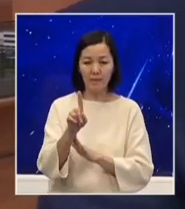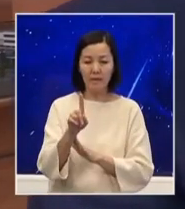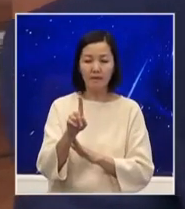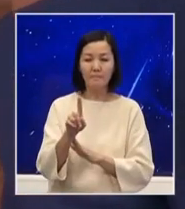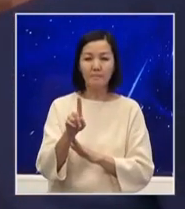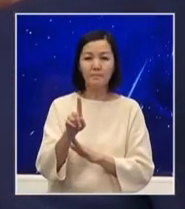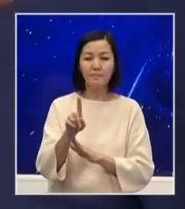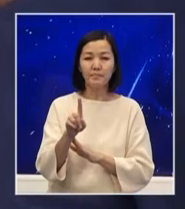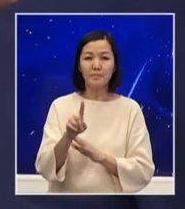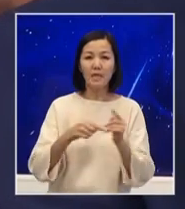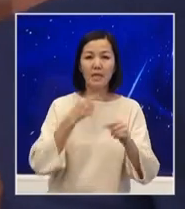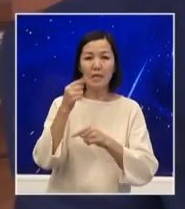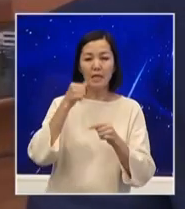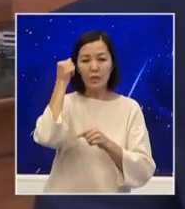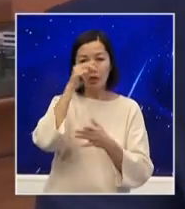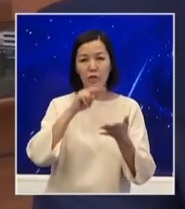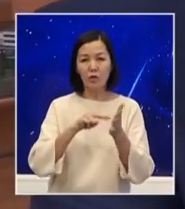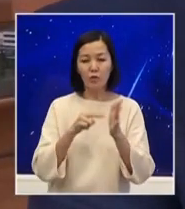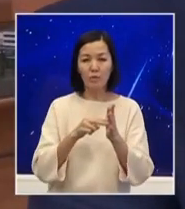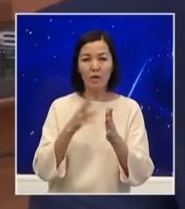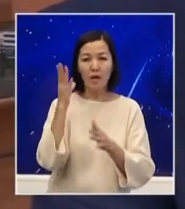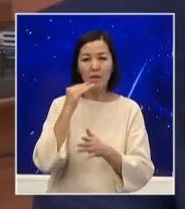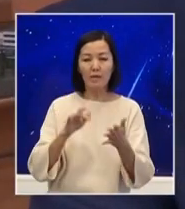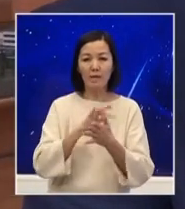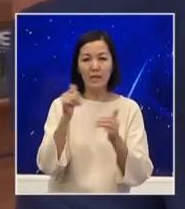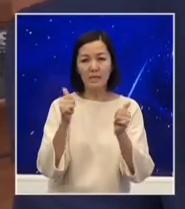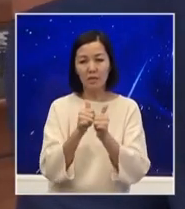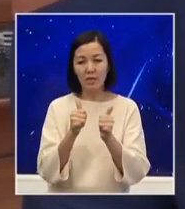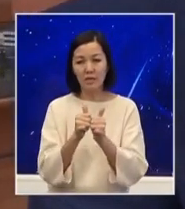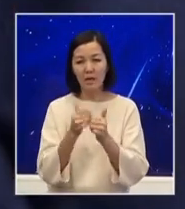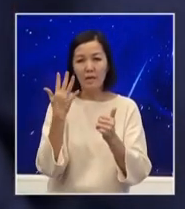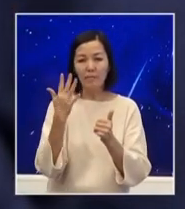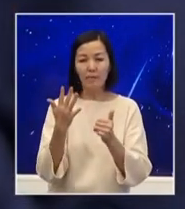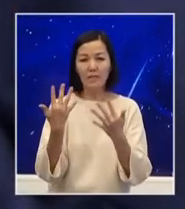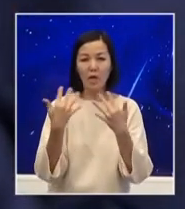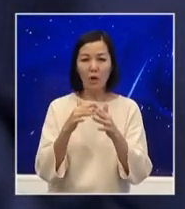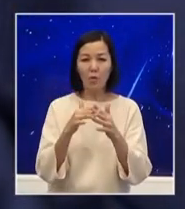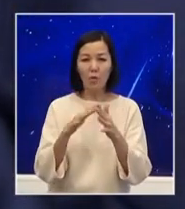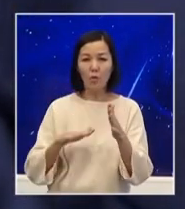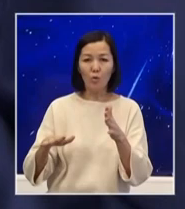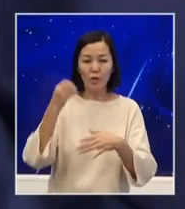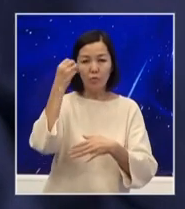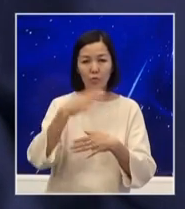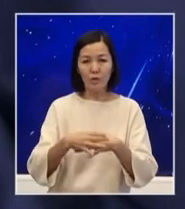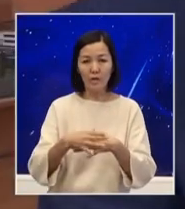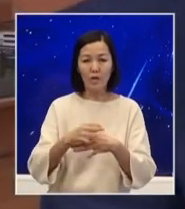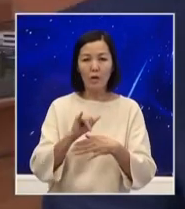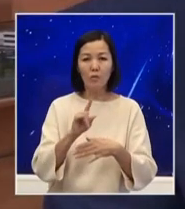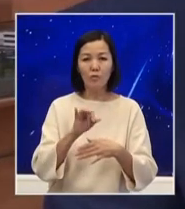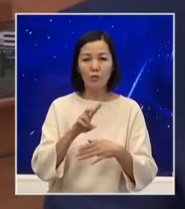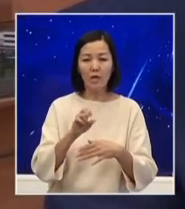Сонымен қатар келесі жылға біз жоспарлап отырмыз Алматы қаласы маңындағы 5 аудан орталықтарында: